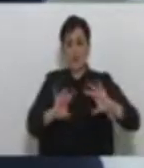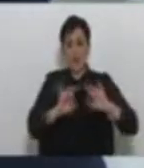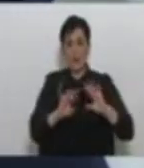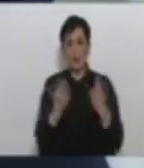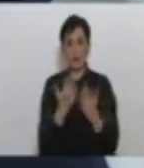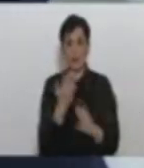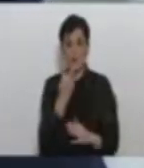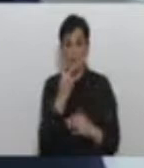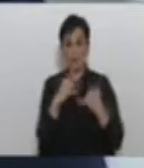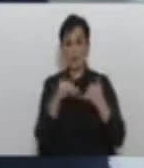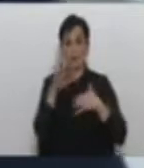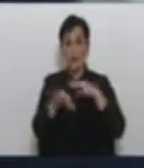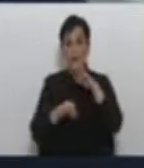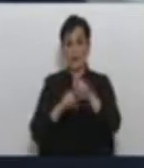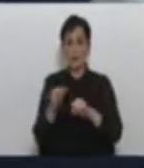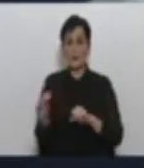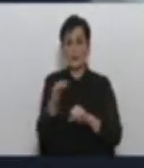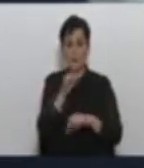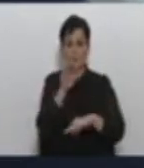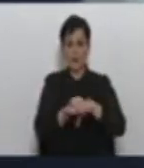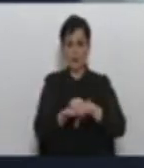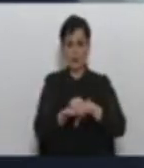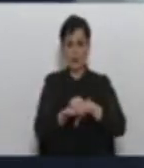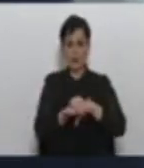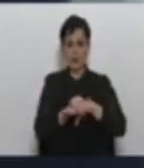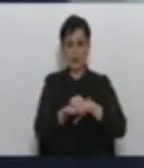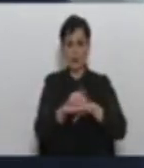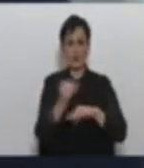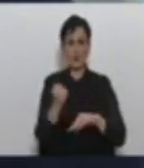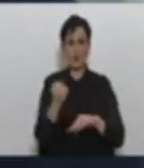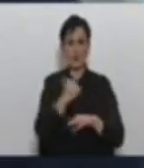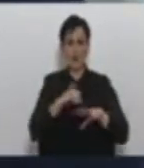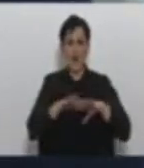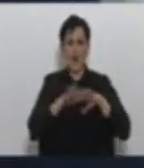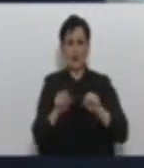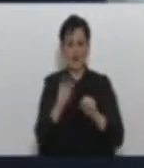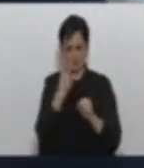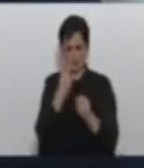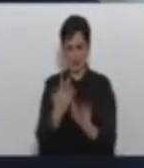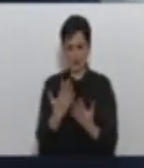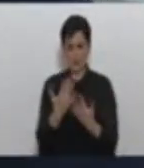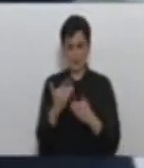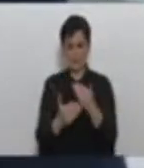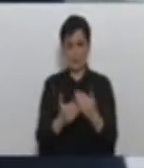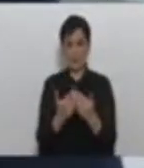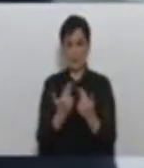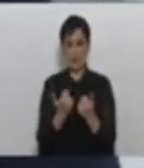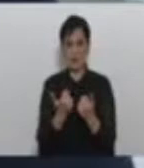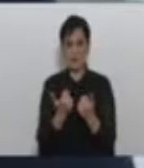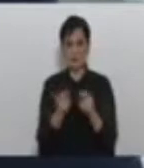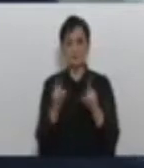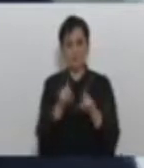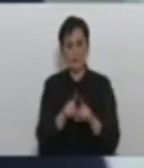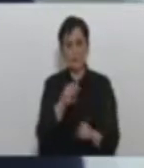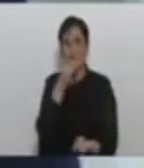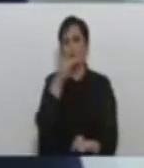ამ ორი ოკუპირებული რეგიონის ფაქტობრივ ანექსიას მოასწავებს. Და ასევე